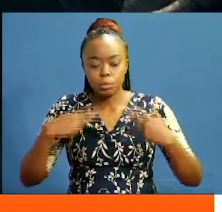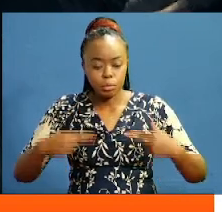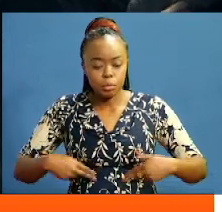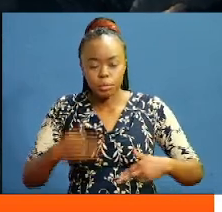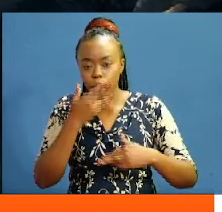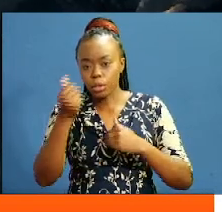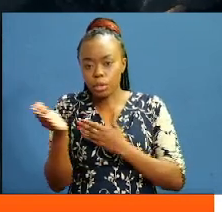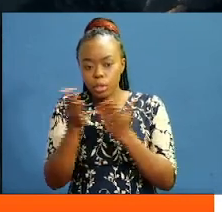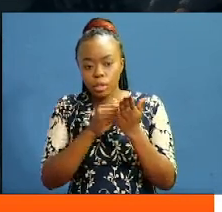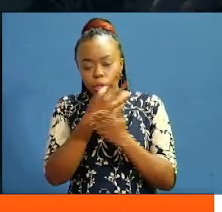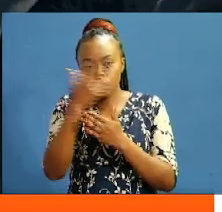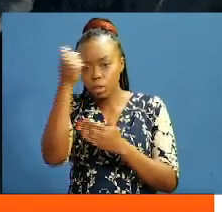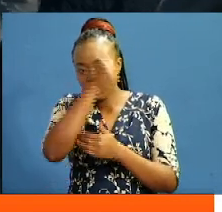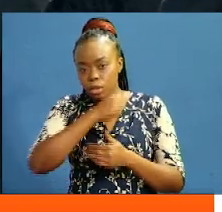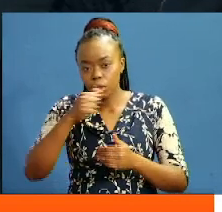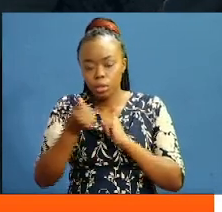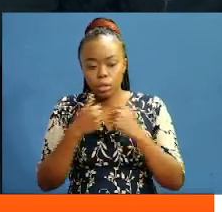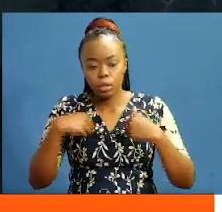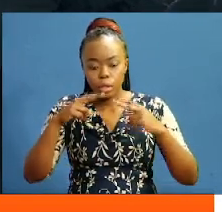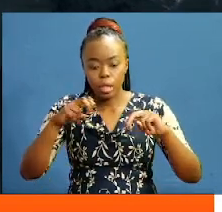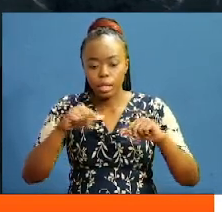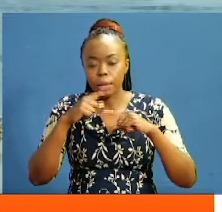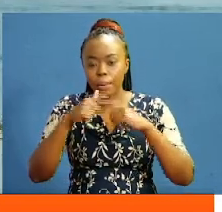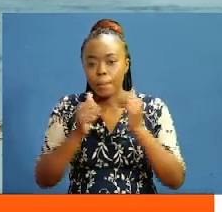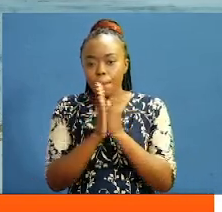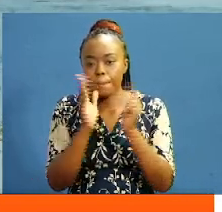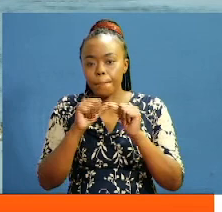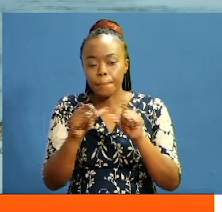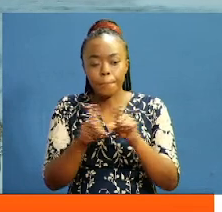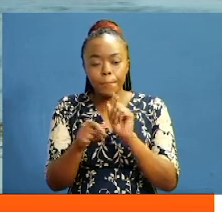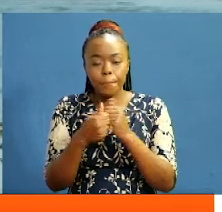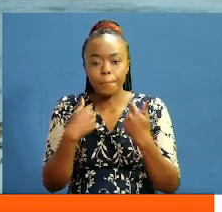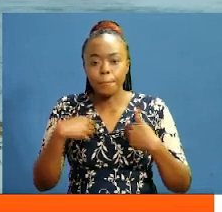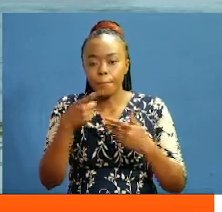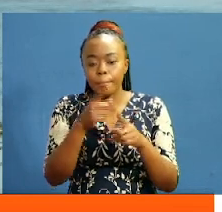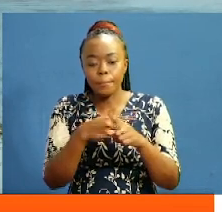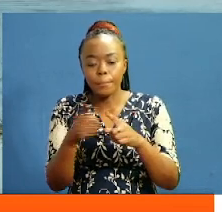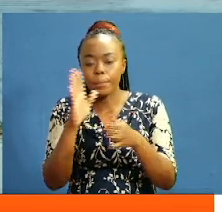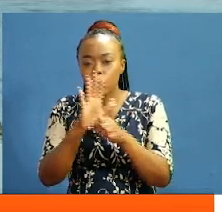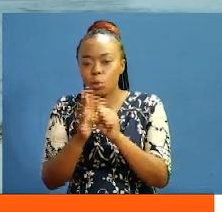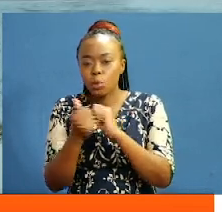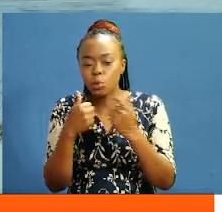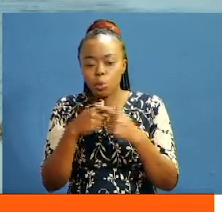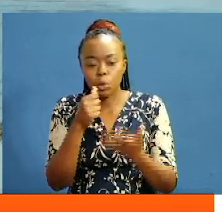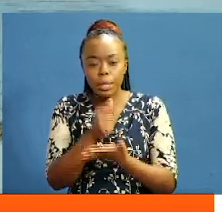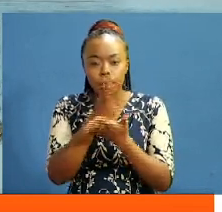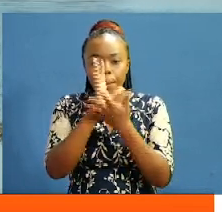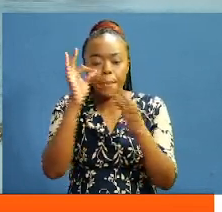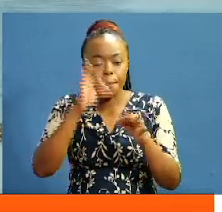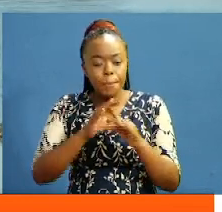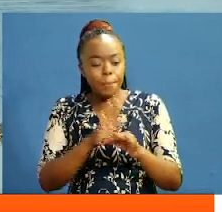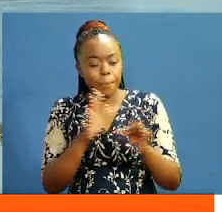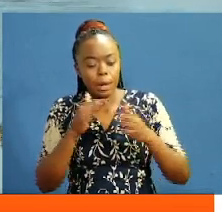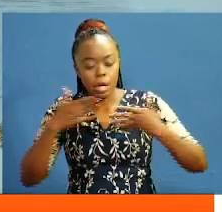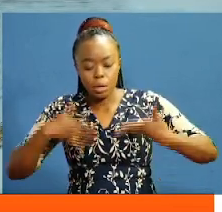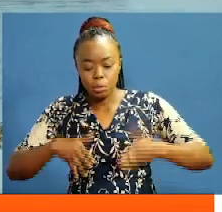na inawakaribisha tembo wa Kiafrika waliochunguzwa zaidi. Na pia hifadhi hiyo ni ndogo sana kuchukua idadi kubwa ya kuzaliwa